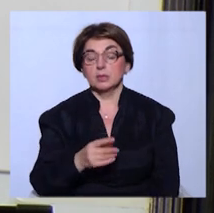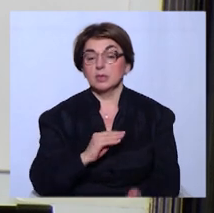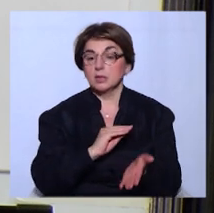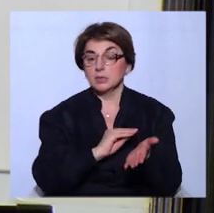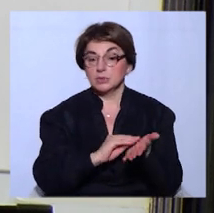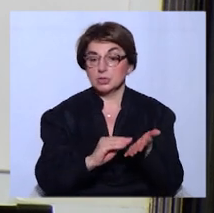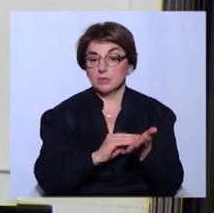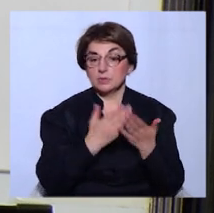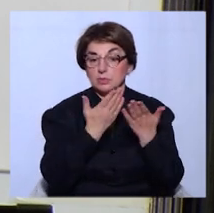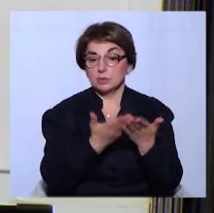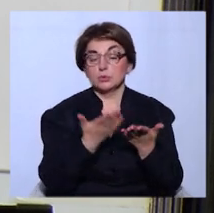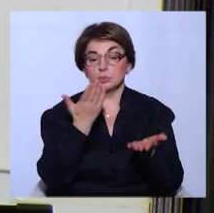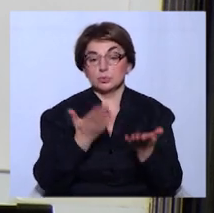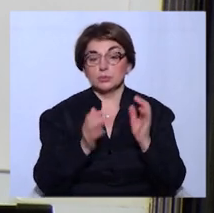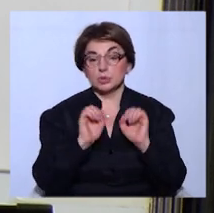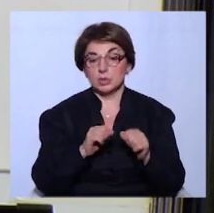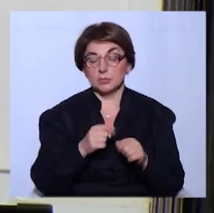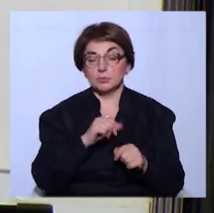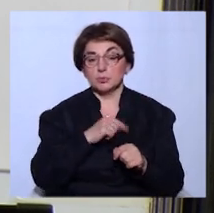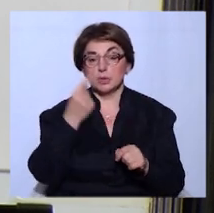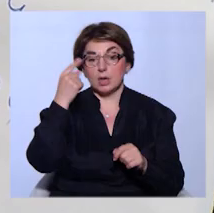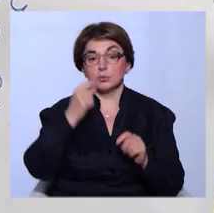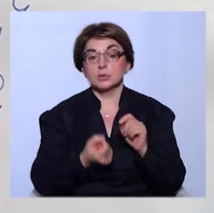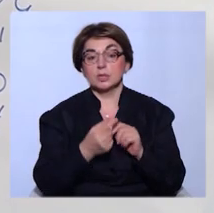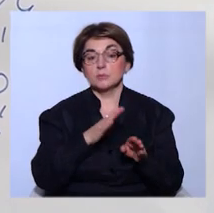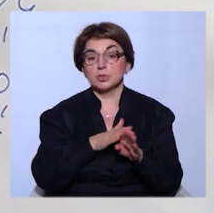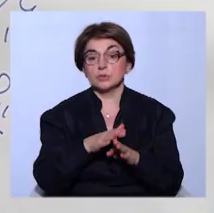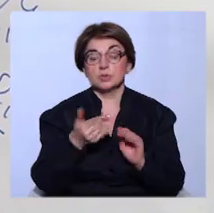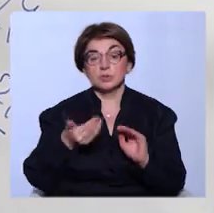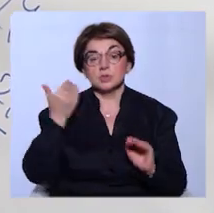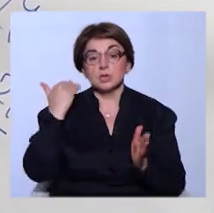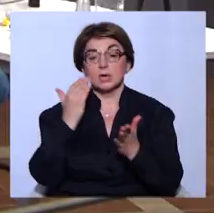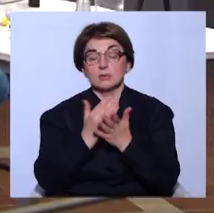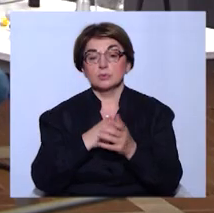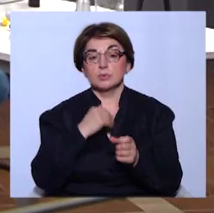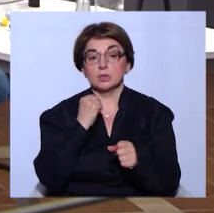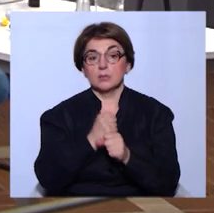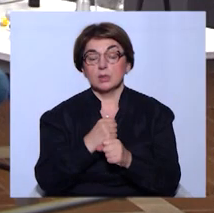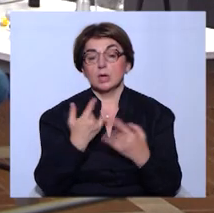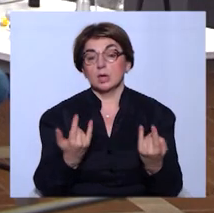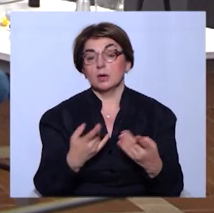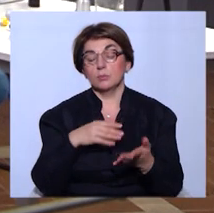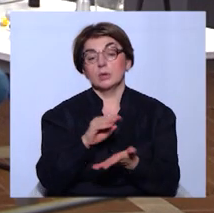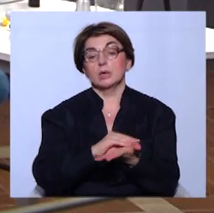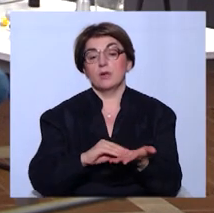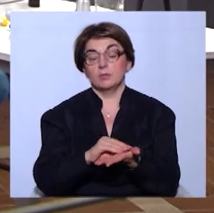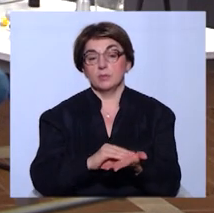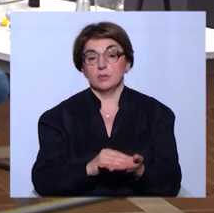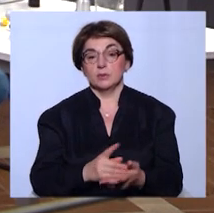ჩავიწეროთ ეს მოცემულობა თუ შეიძლება ამოცანის ამოხსნის, რომელიც წინა გაკვეთილზეც გავაკეთეთ. და მე მინდა გითხრათ,